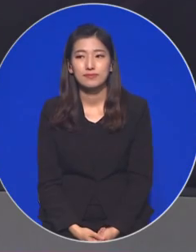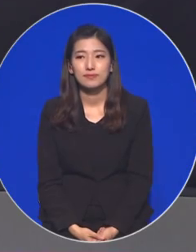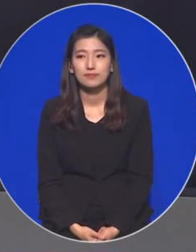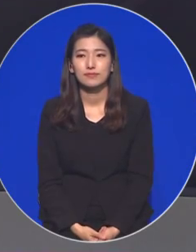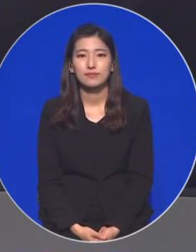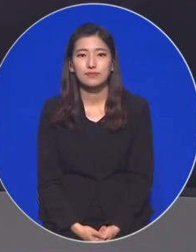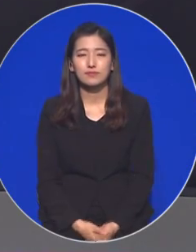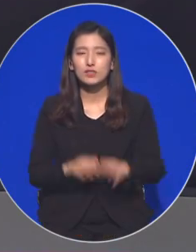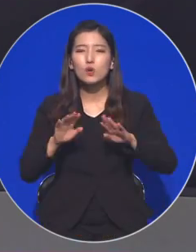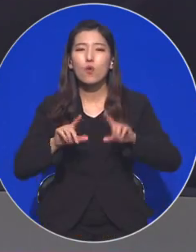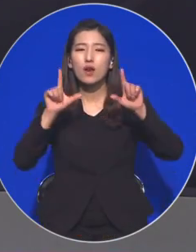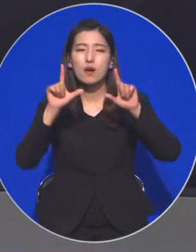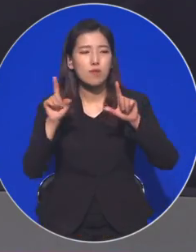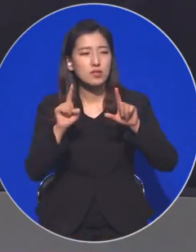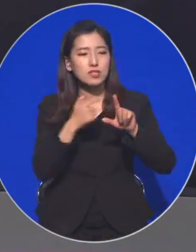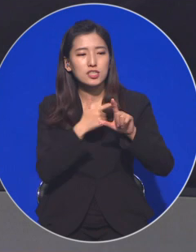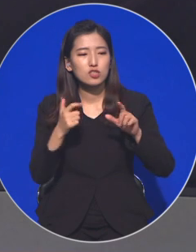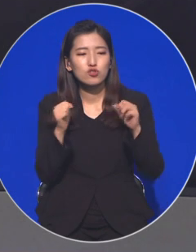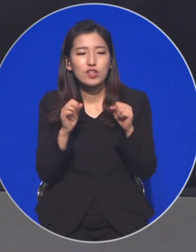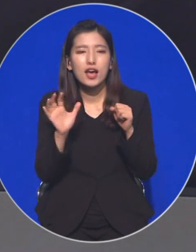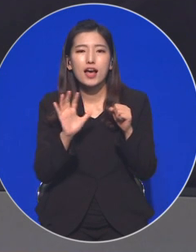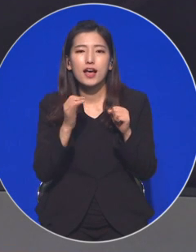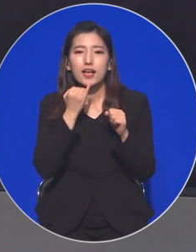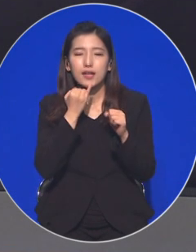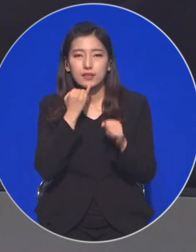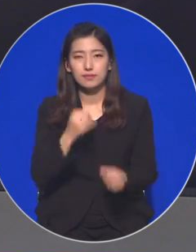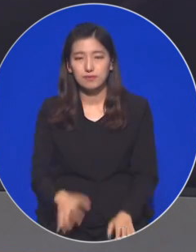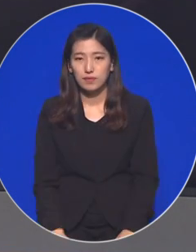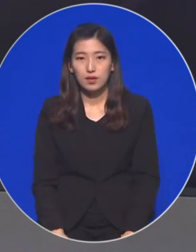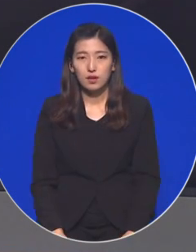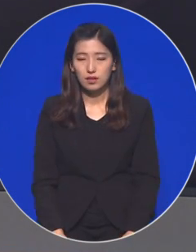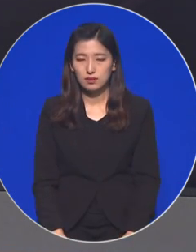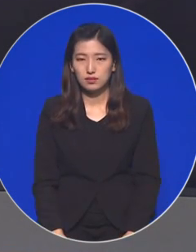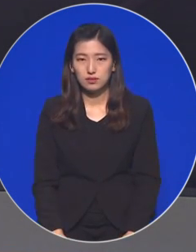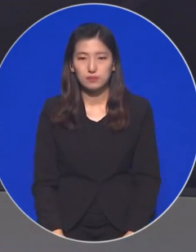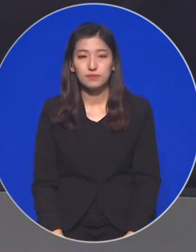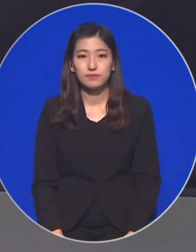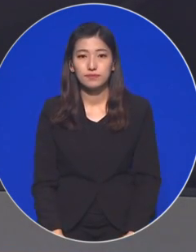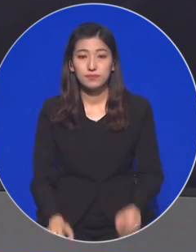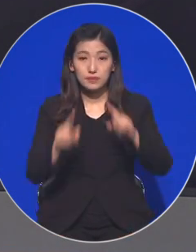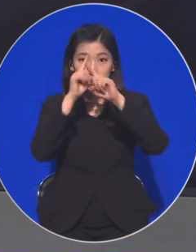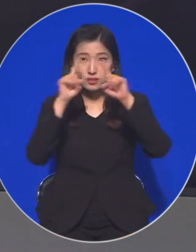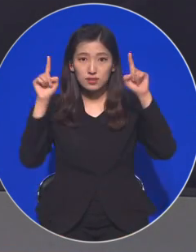다행히 올해는 큰 추위가 없을 거라는 전망인데요. 모든 수험생들이